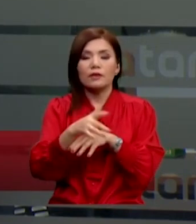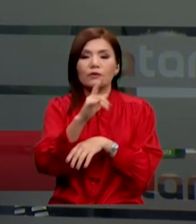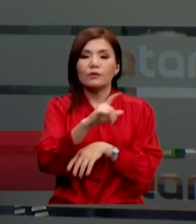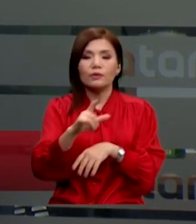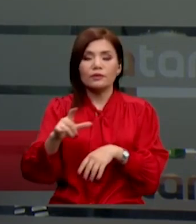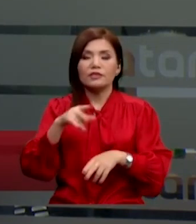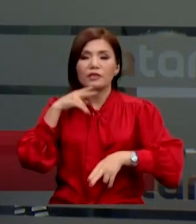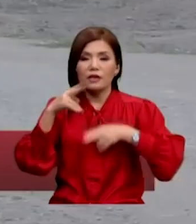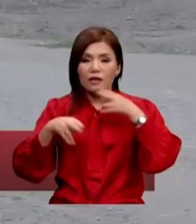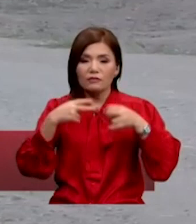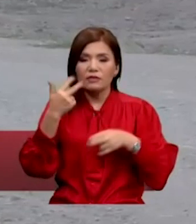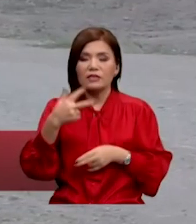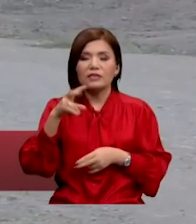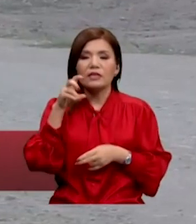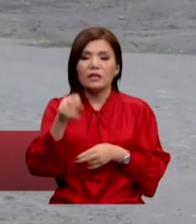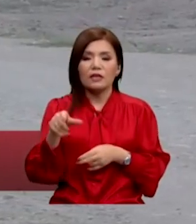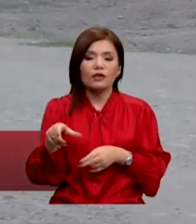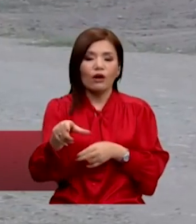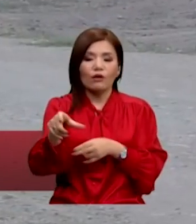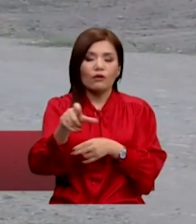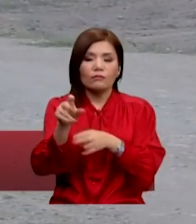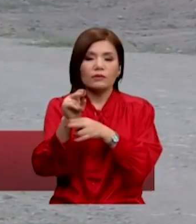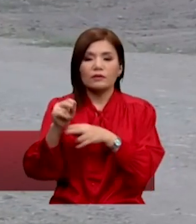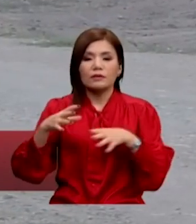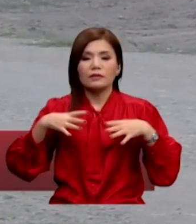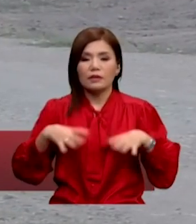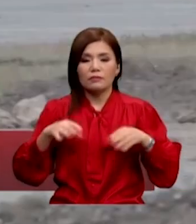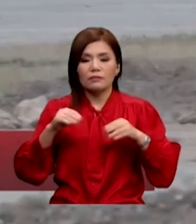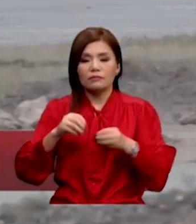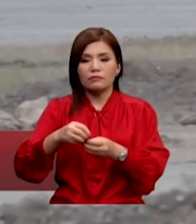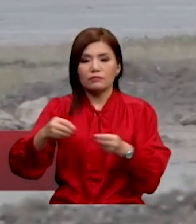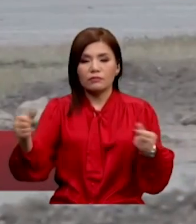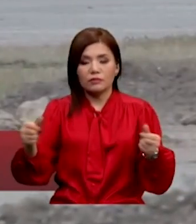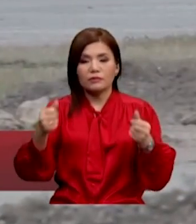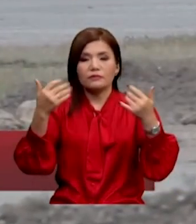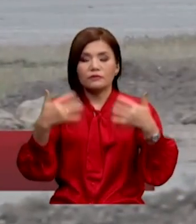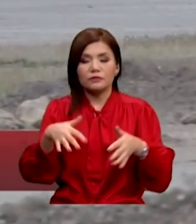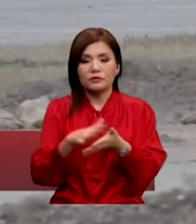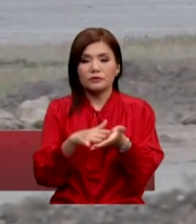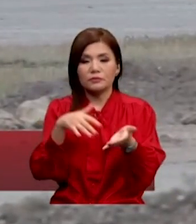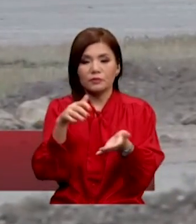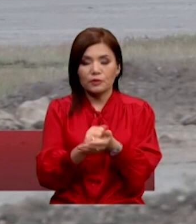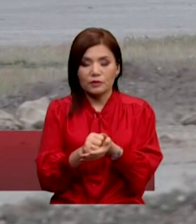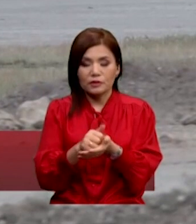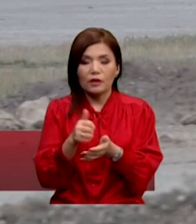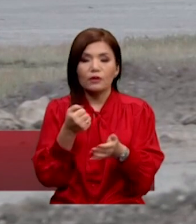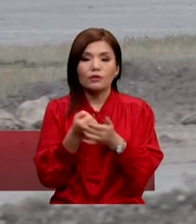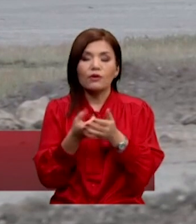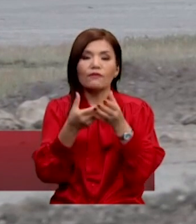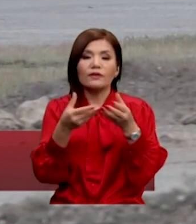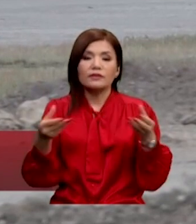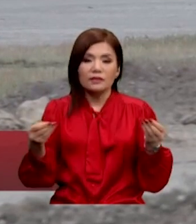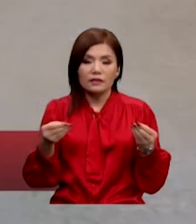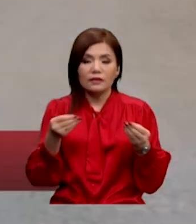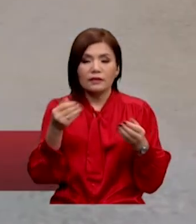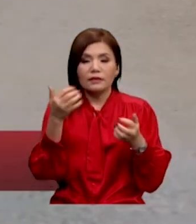ждали дорогу больше 30 лет, но то, что сделали подрядчики, рассыпалось буквально за год. Говорят, до весны не останется и следа от